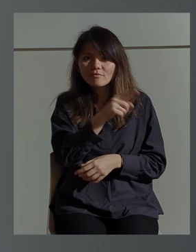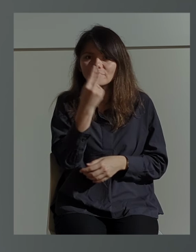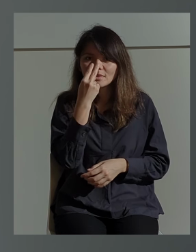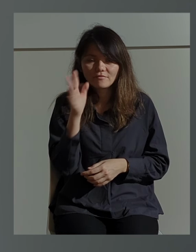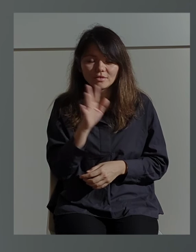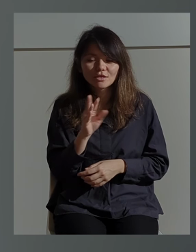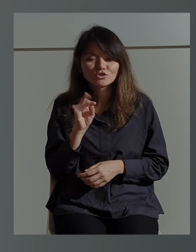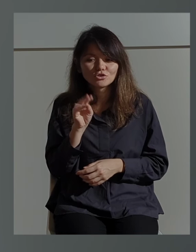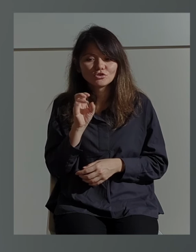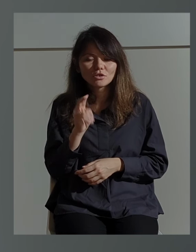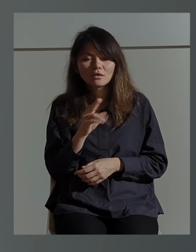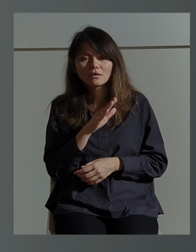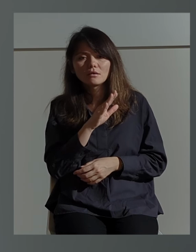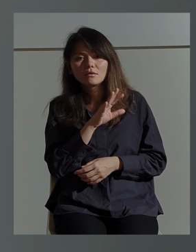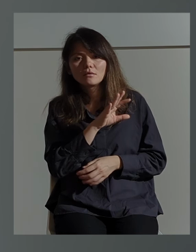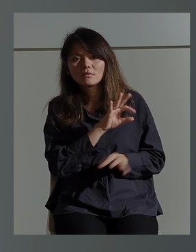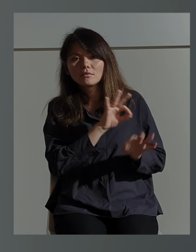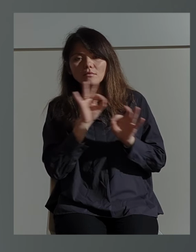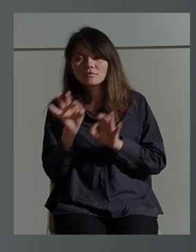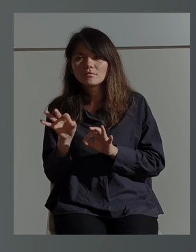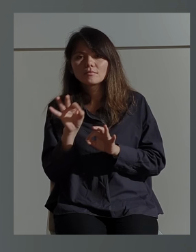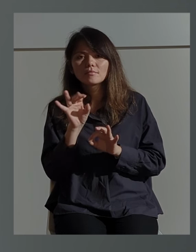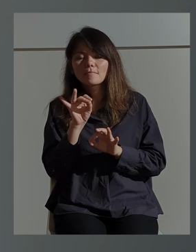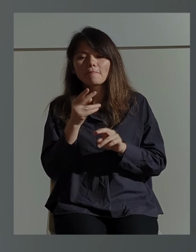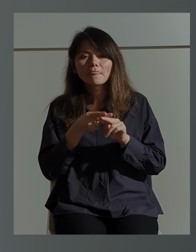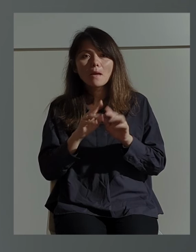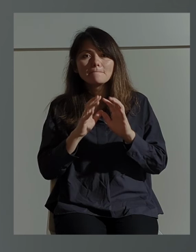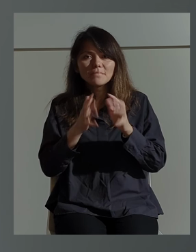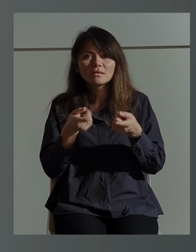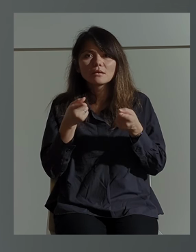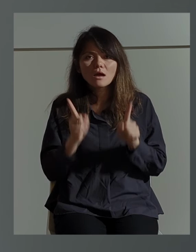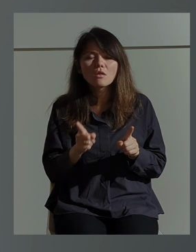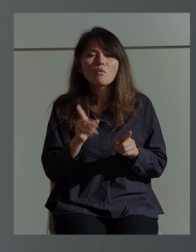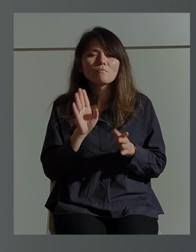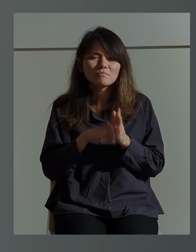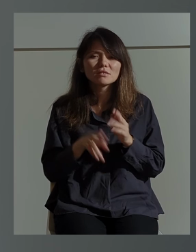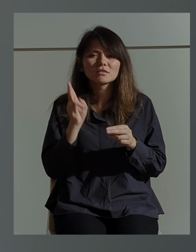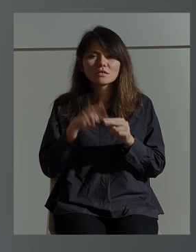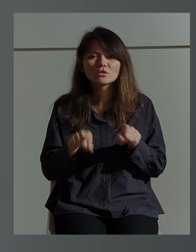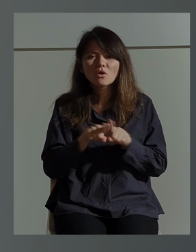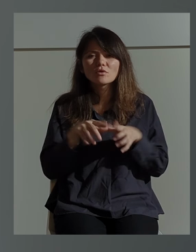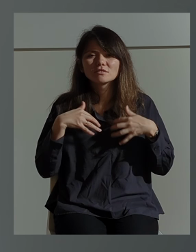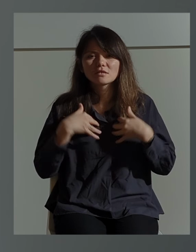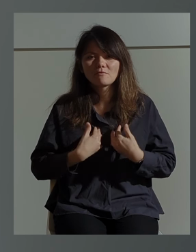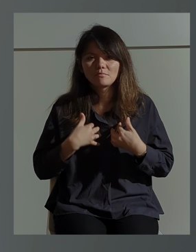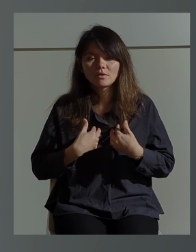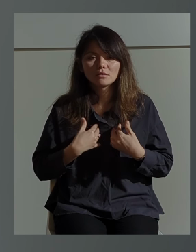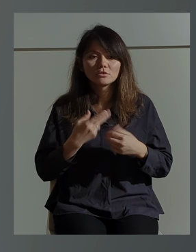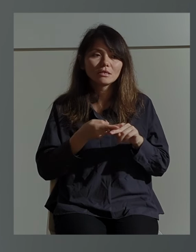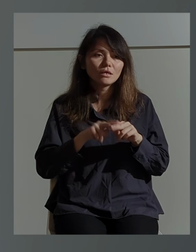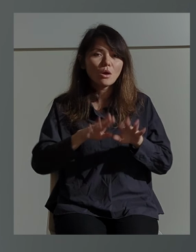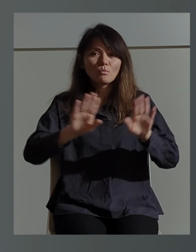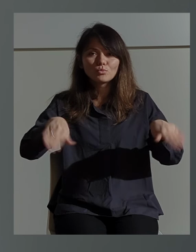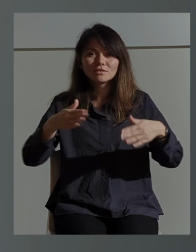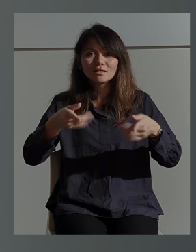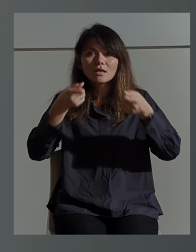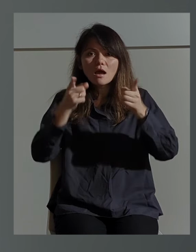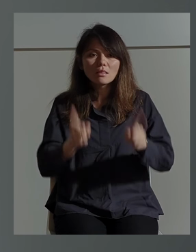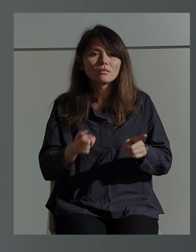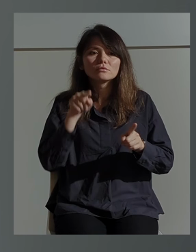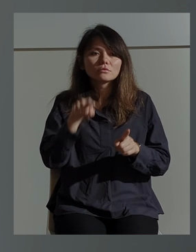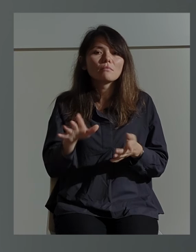жижек это заимствует у лакана безусловно бесконечно травматичен Вот то есть вот э пусты реальности в которой в обм нечего